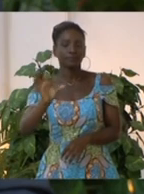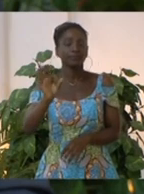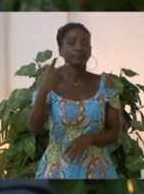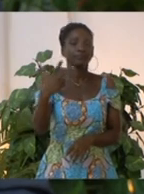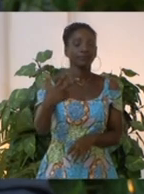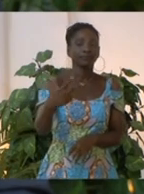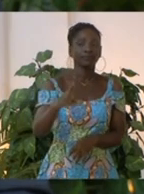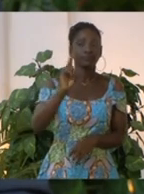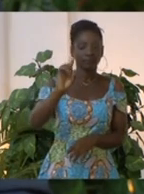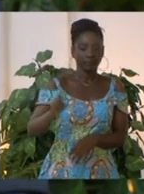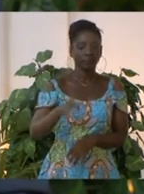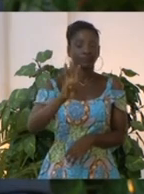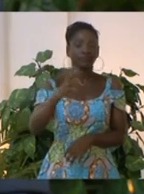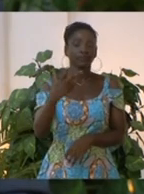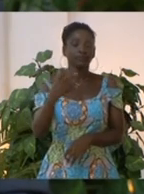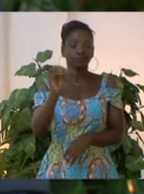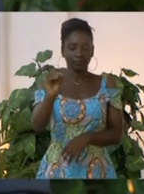693, soit 1,43%.